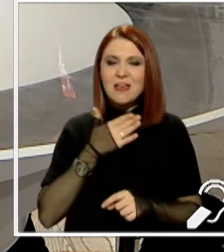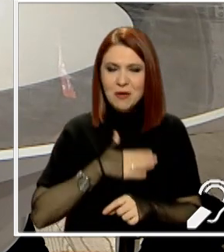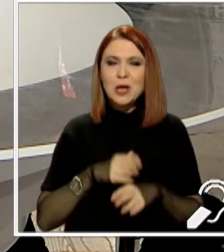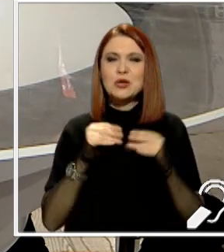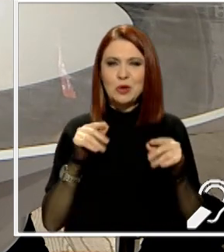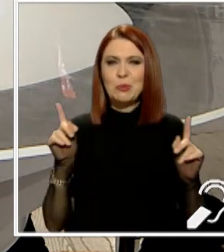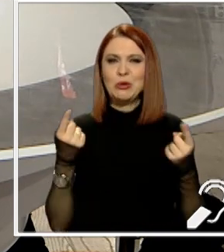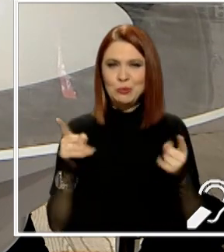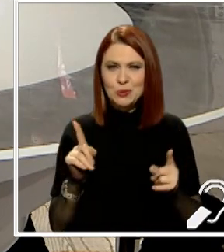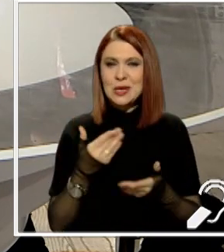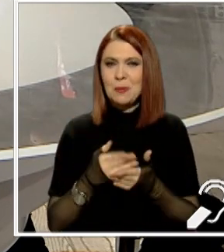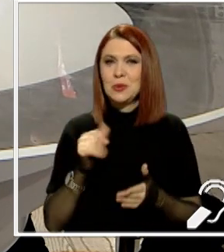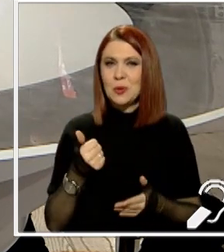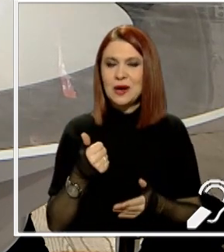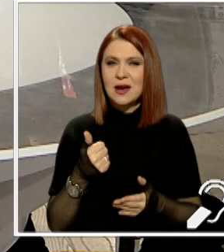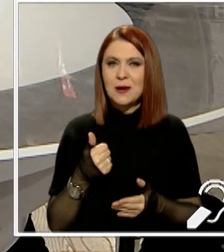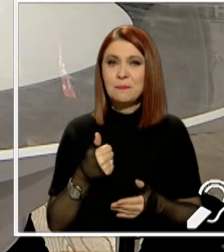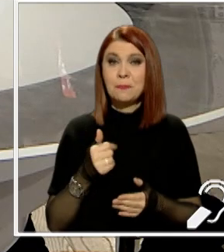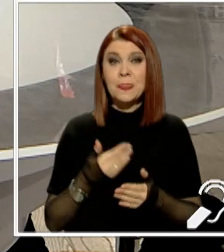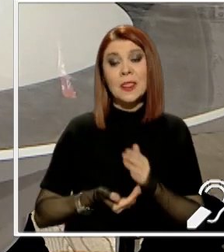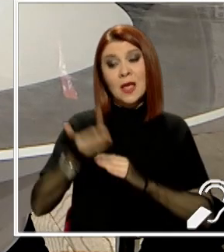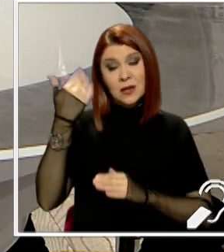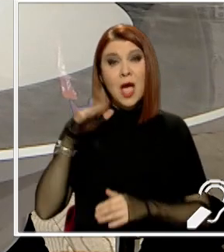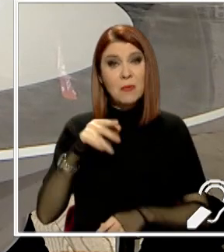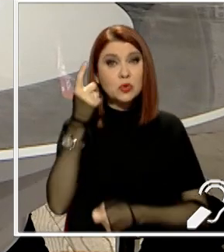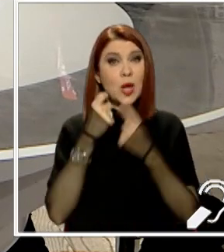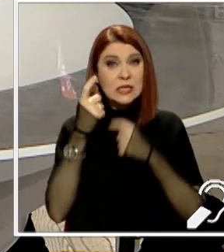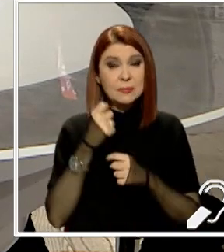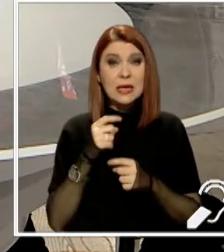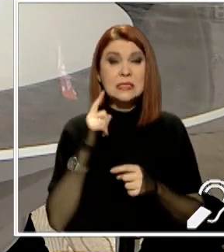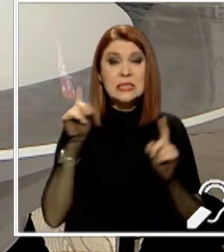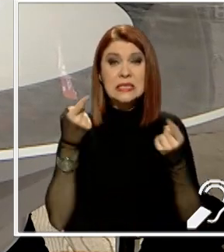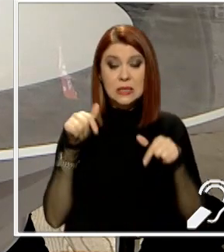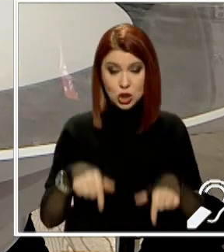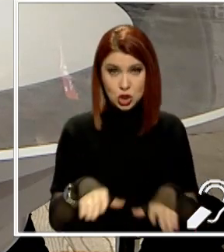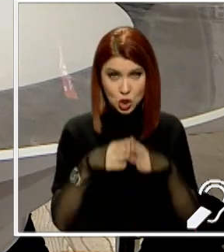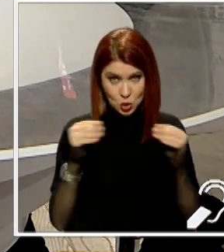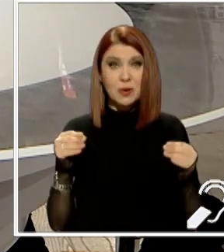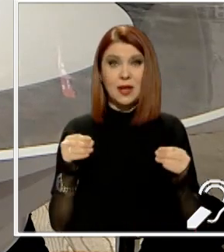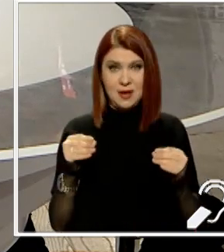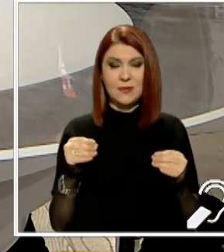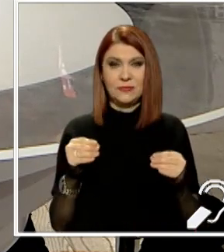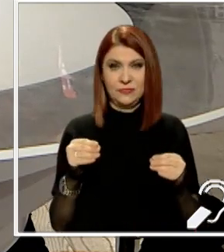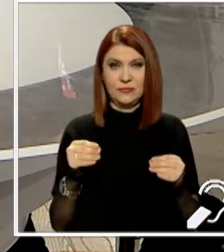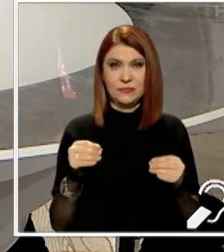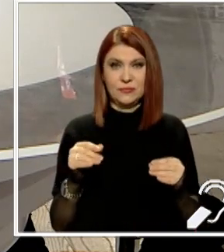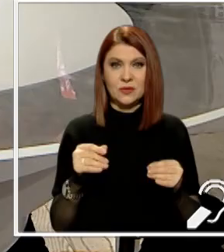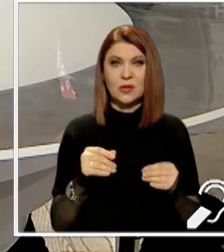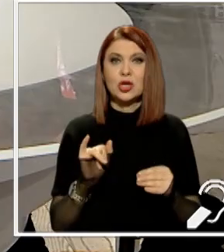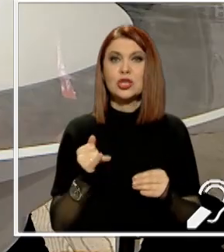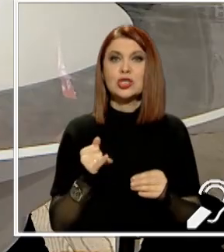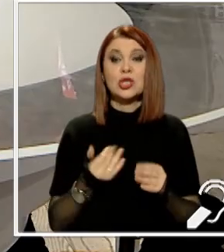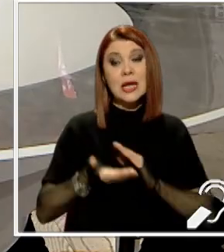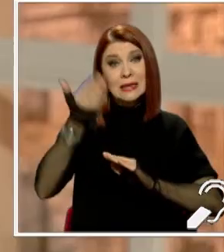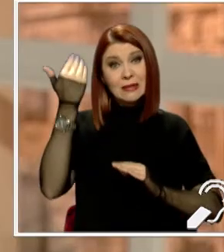lot. Because I already previously had some experience to perform in Romania. Deci am mai cântat în România. And one of my